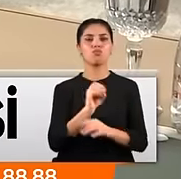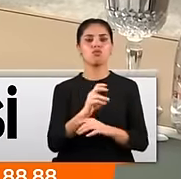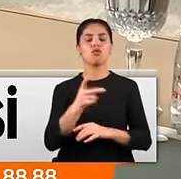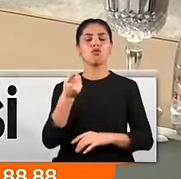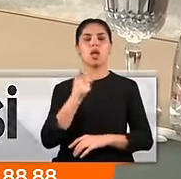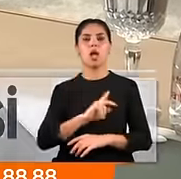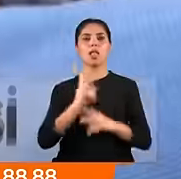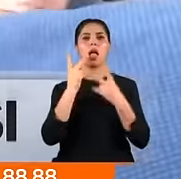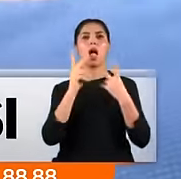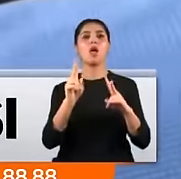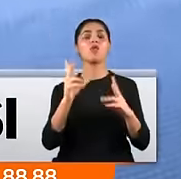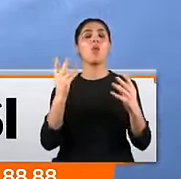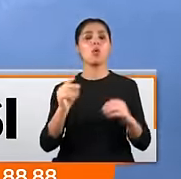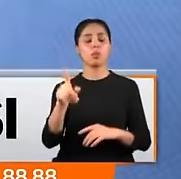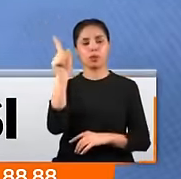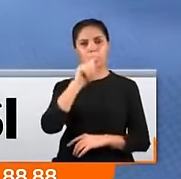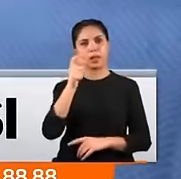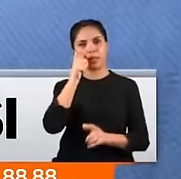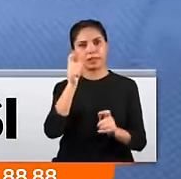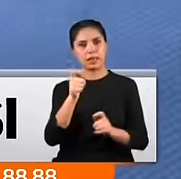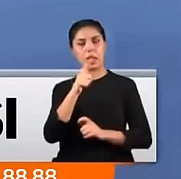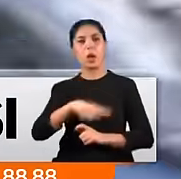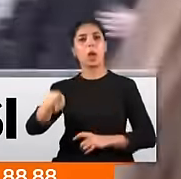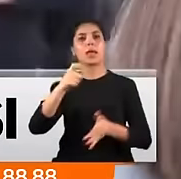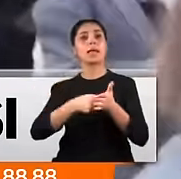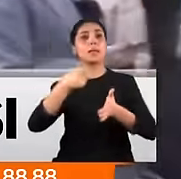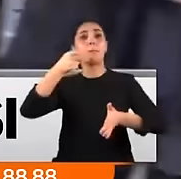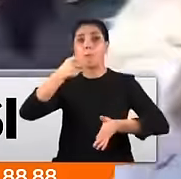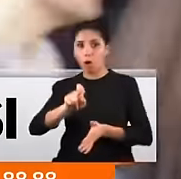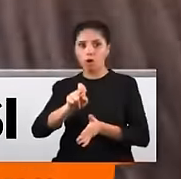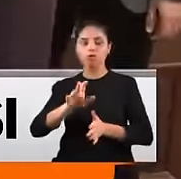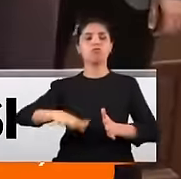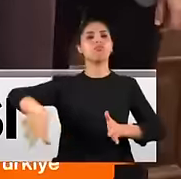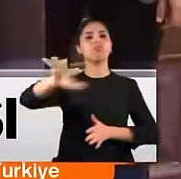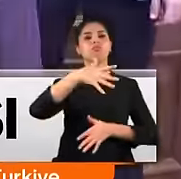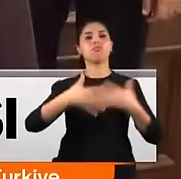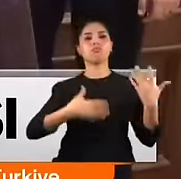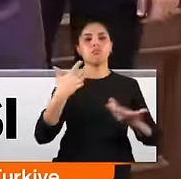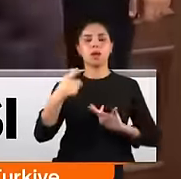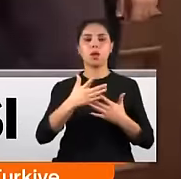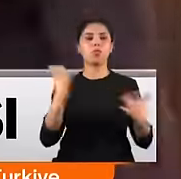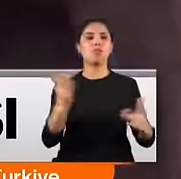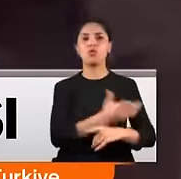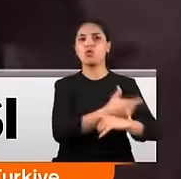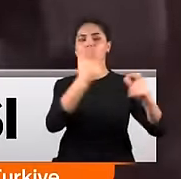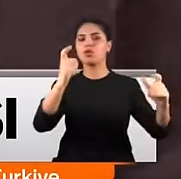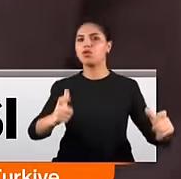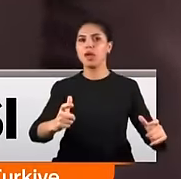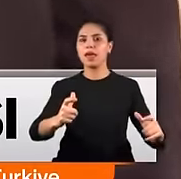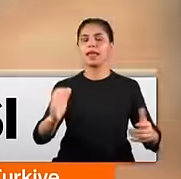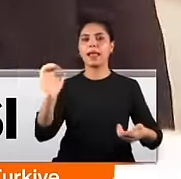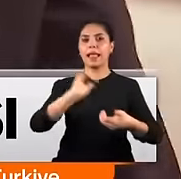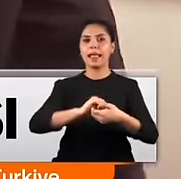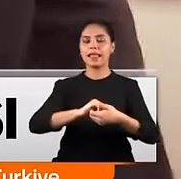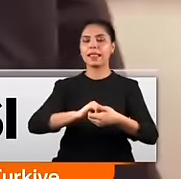açıklanmaması da dikkat çekti. Listede o isimler boş kalınca kulisler hareketlendi. Kritik büyük şehirlerin ittifak pazarlıkları